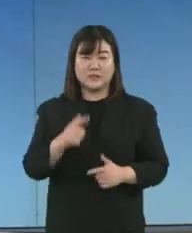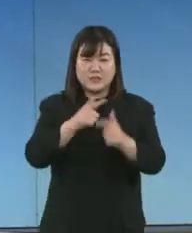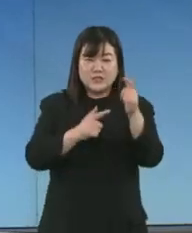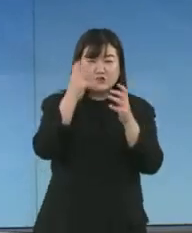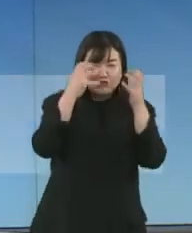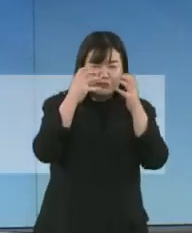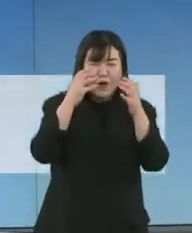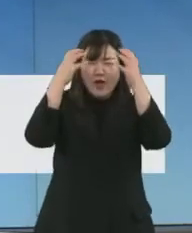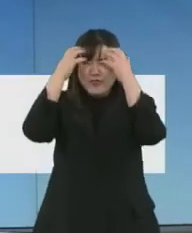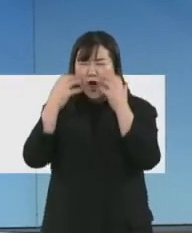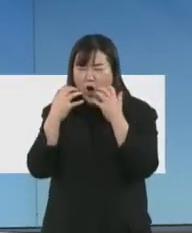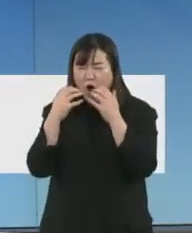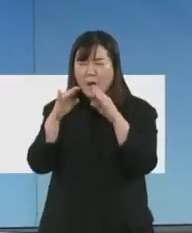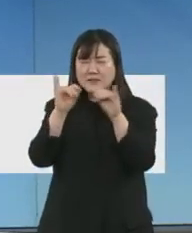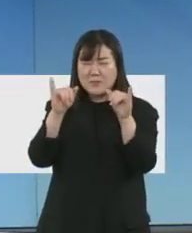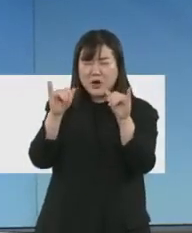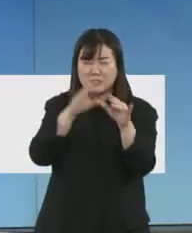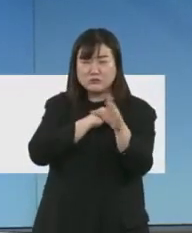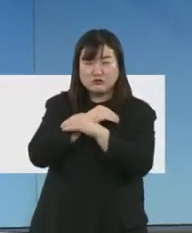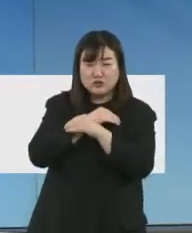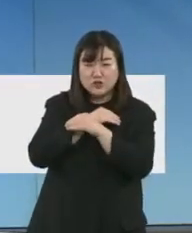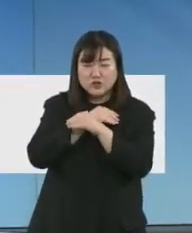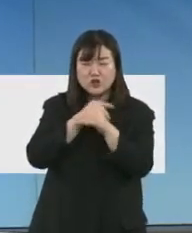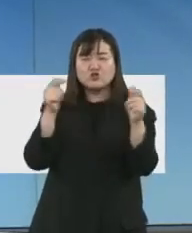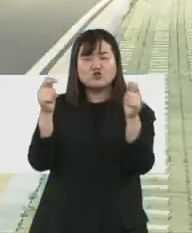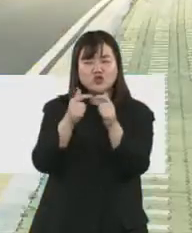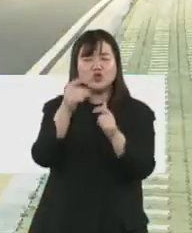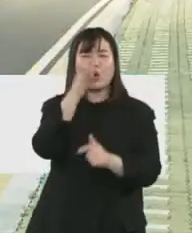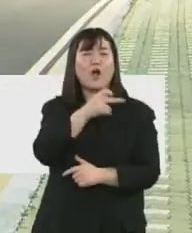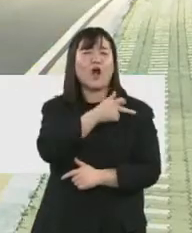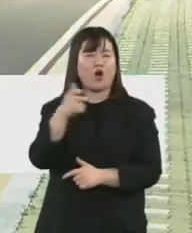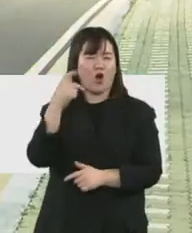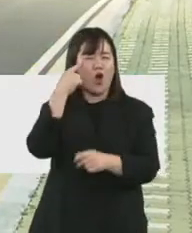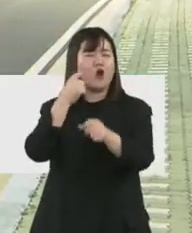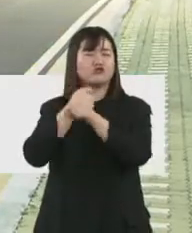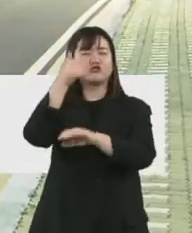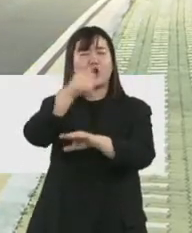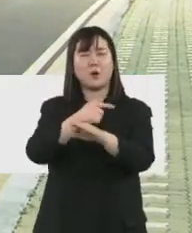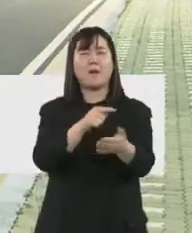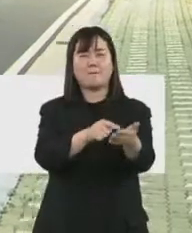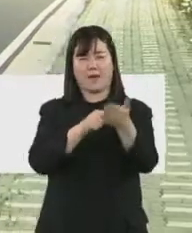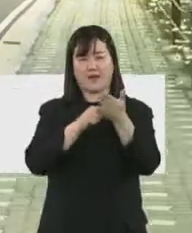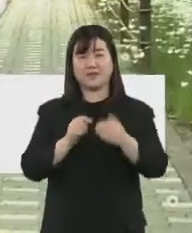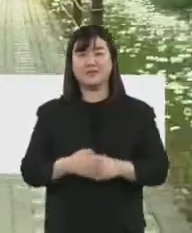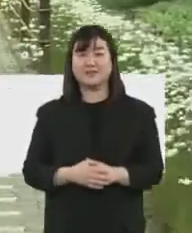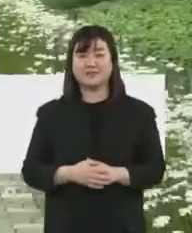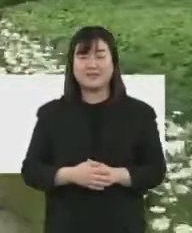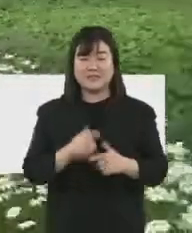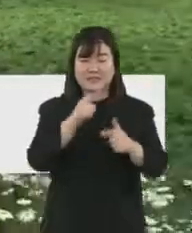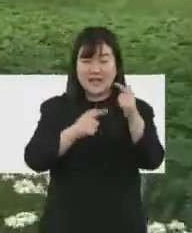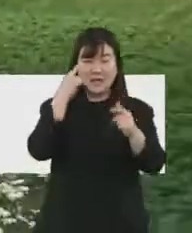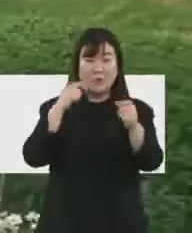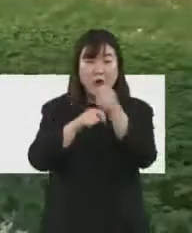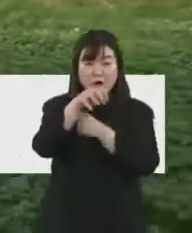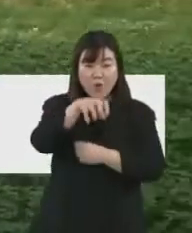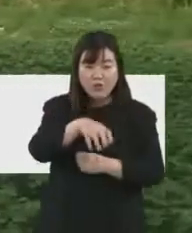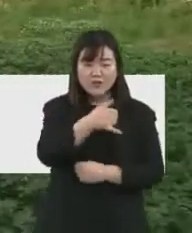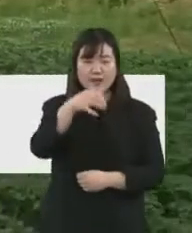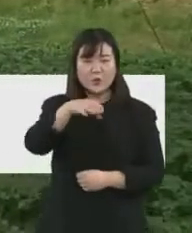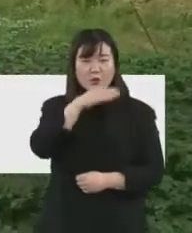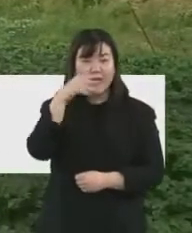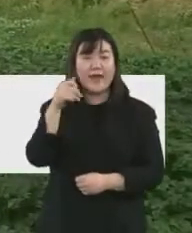숲이 무더위와 미세먼지 노출을 줄이는 피난처 효과가 크다는 연구 결과가 나왔습니다. 산림과학원에 따르면